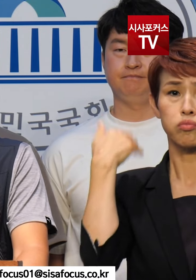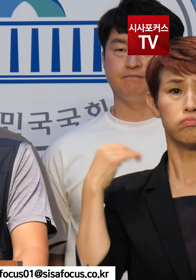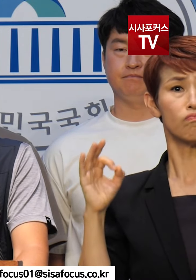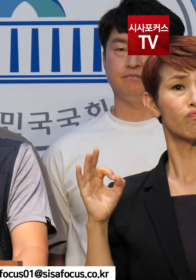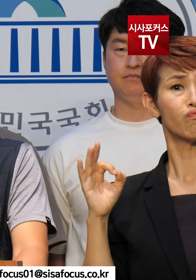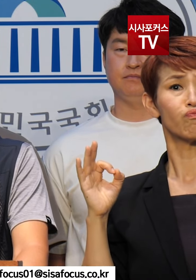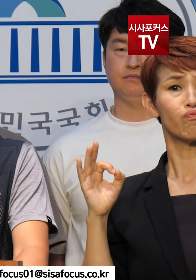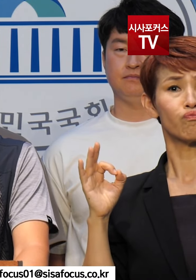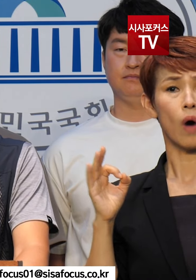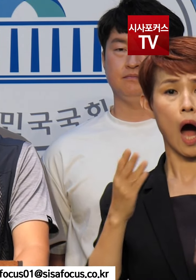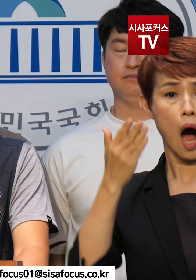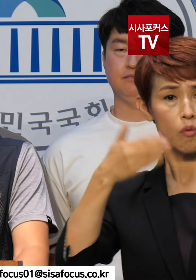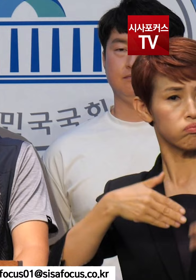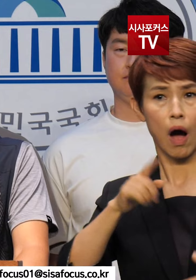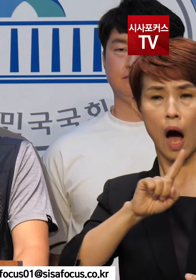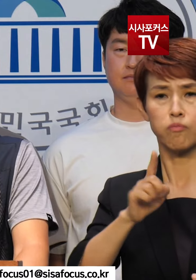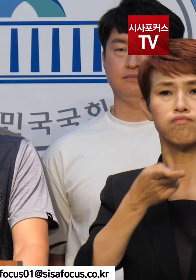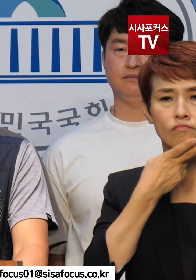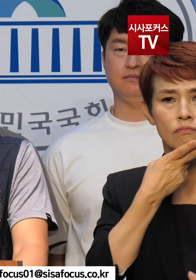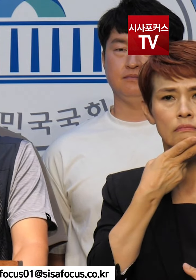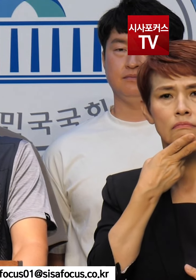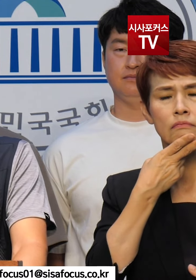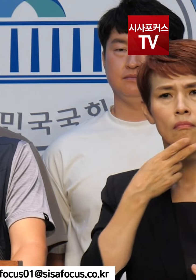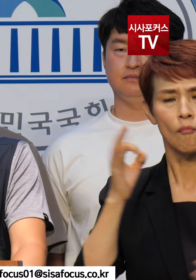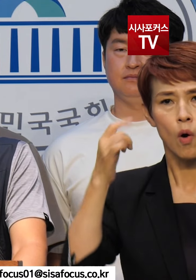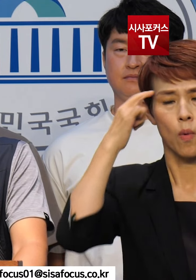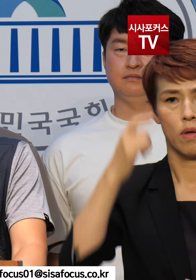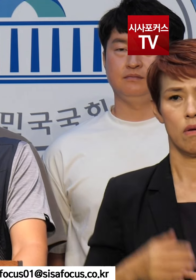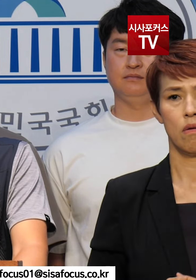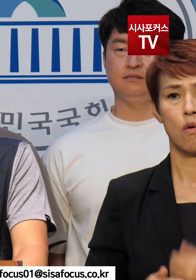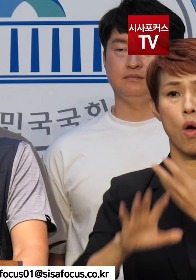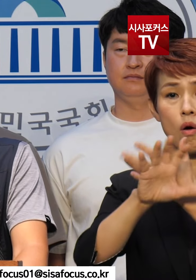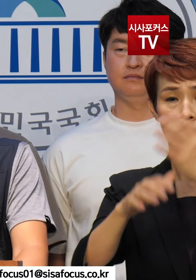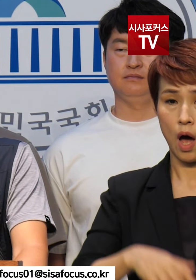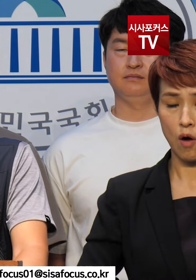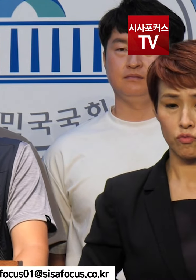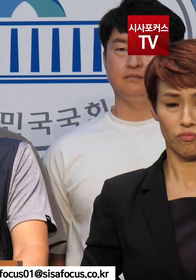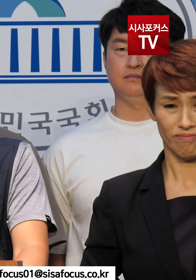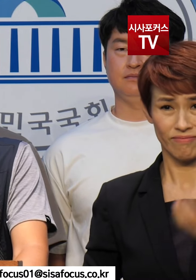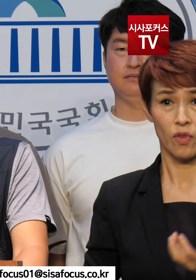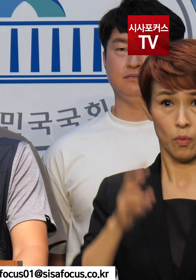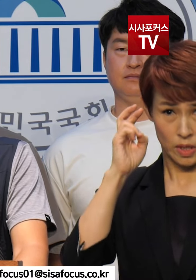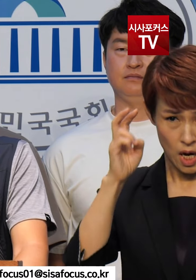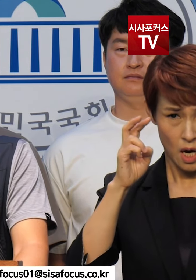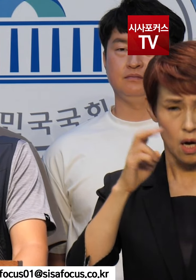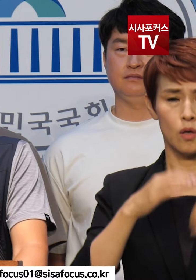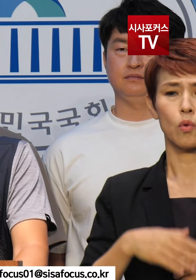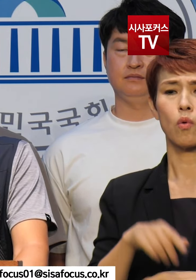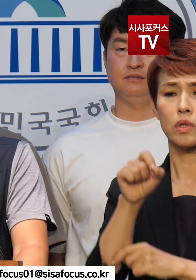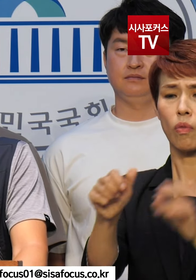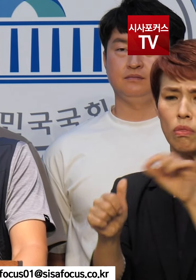규제도 조건도 없었습니다. 외투 기업의 유치와 고용 유지를 위한 제도적 마련이